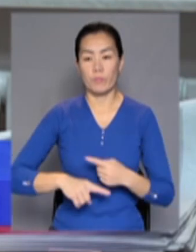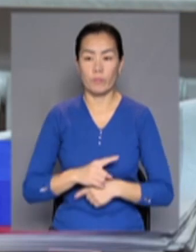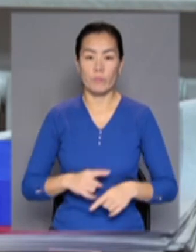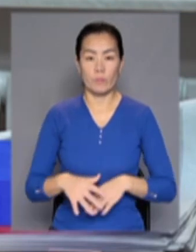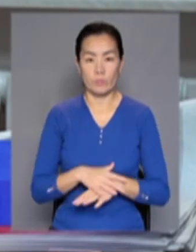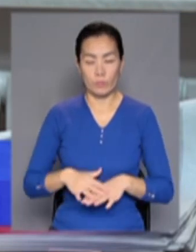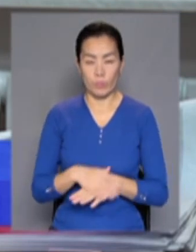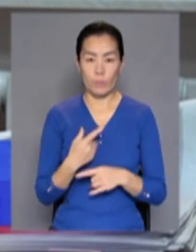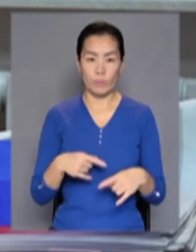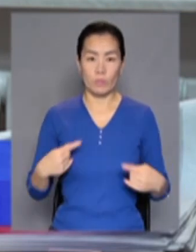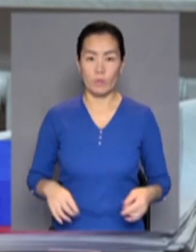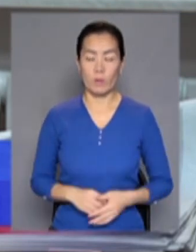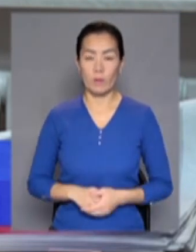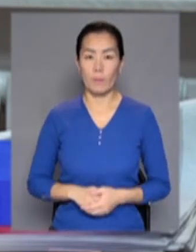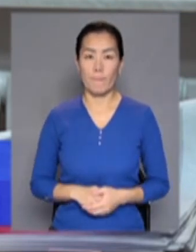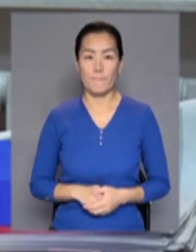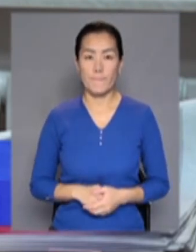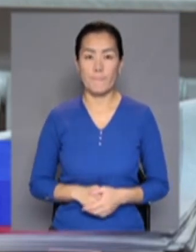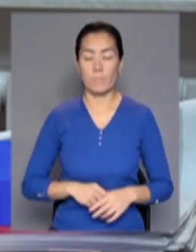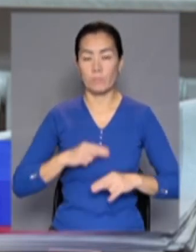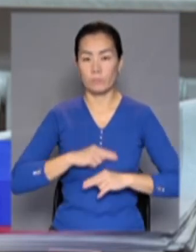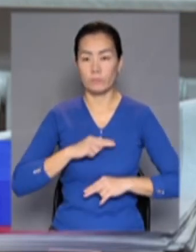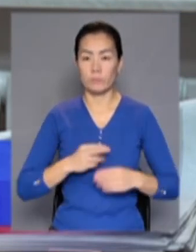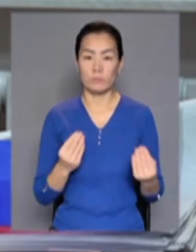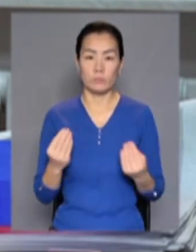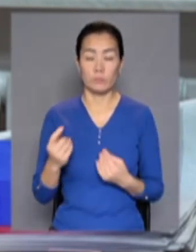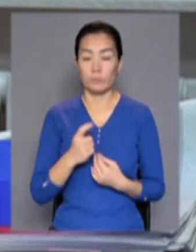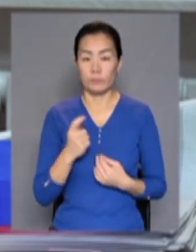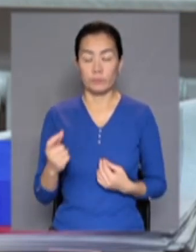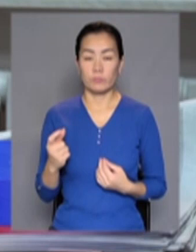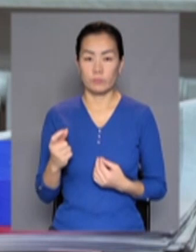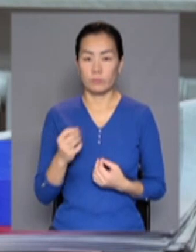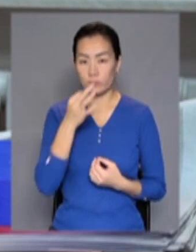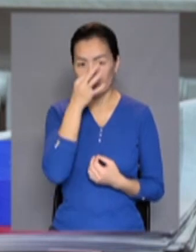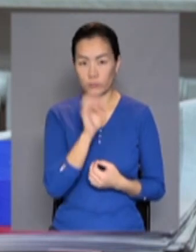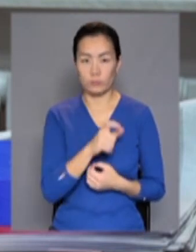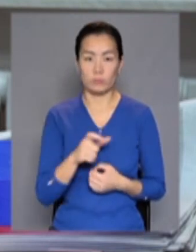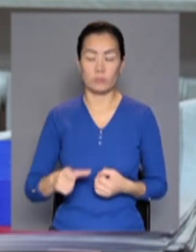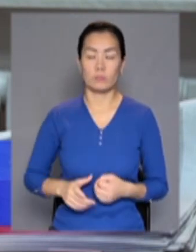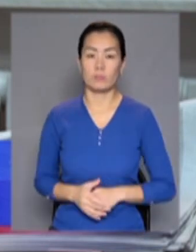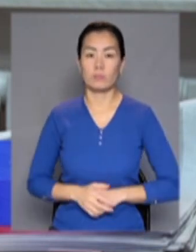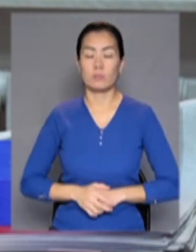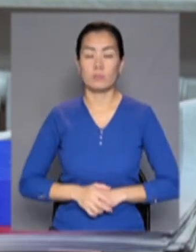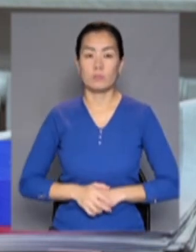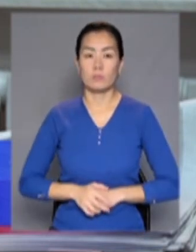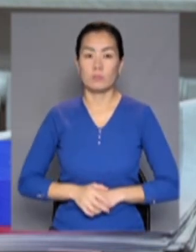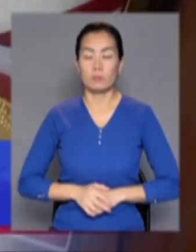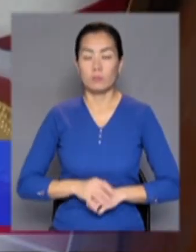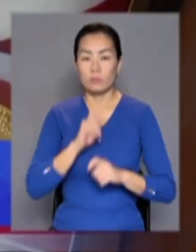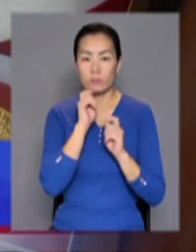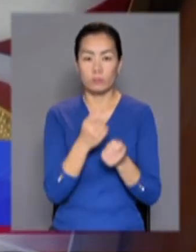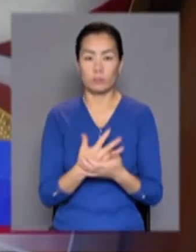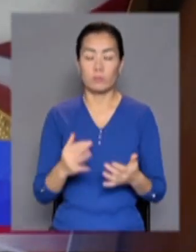Біздің елімізде көптеген еңбек майталмандары, қайраткерлер осы үлкен-үлкен жоғары марапаттарға ие